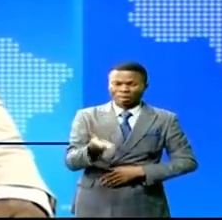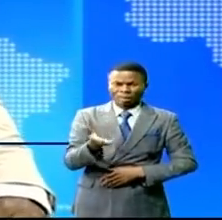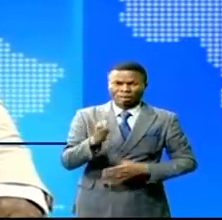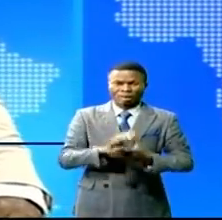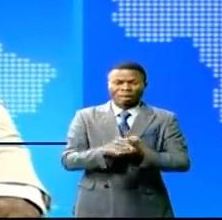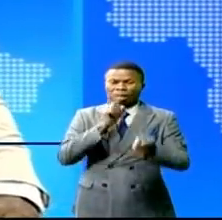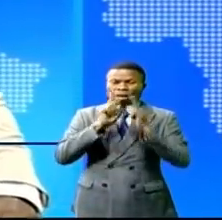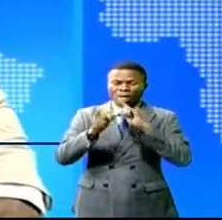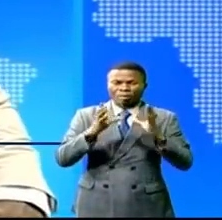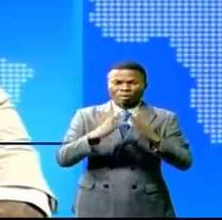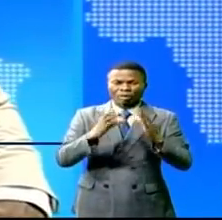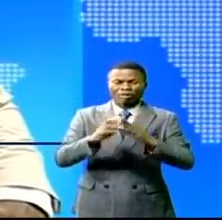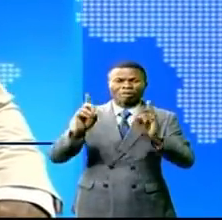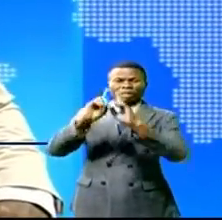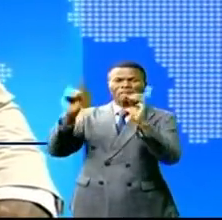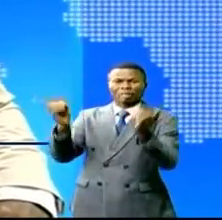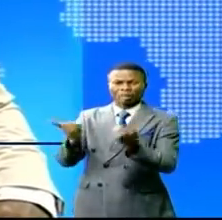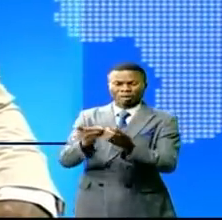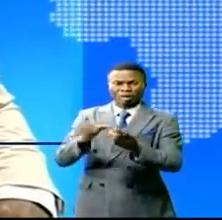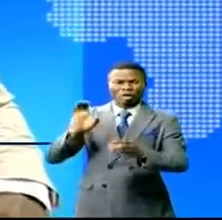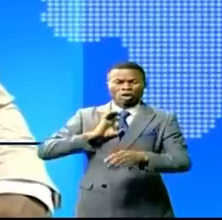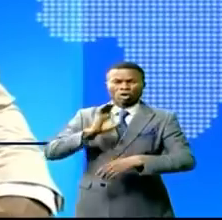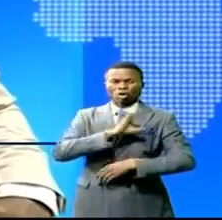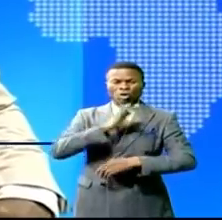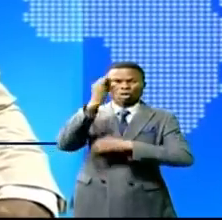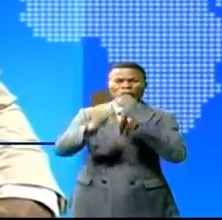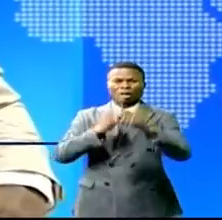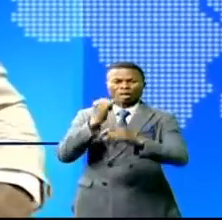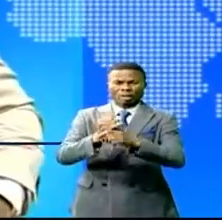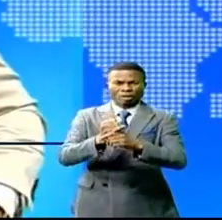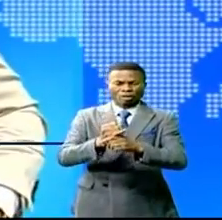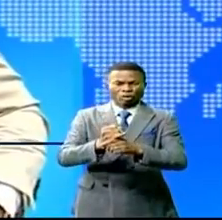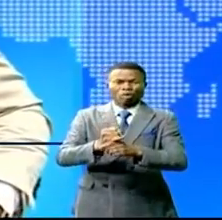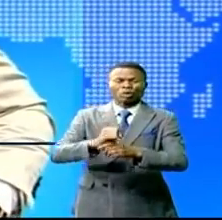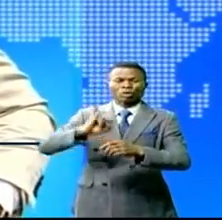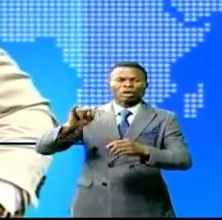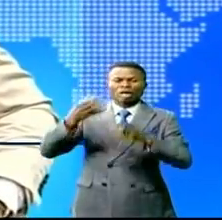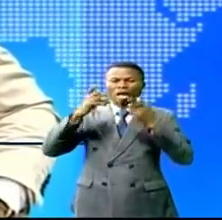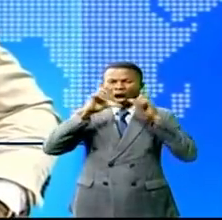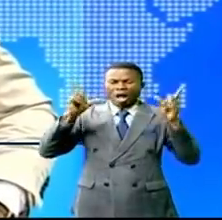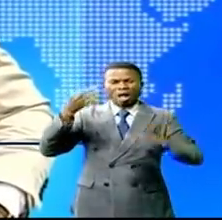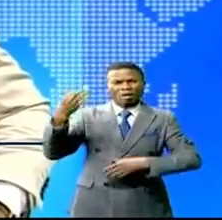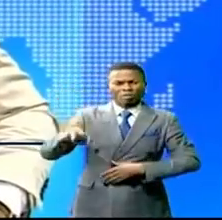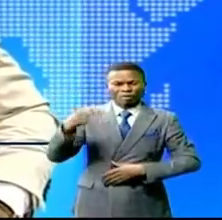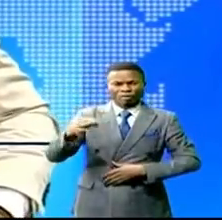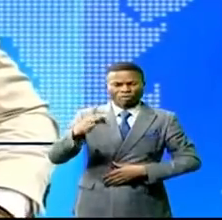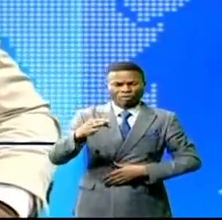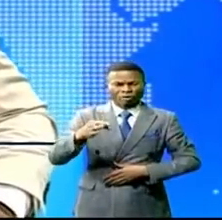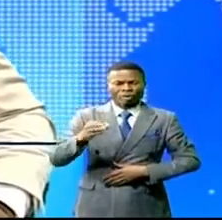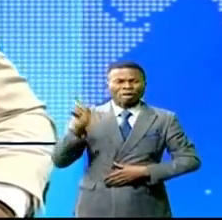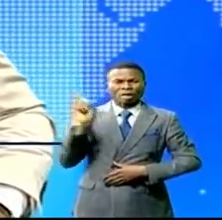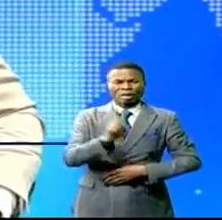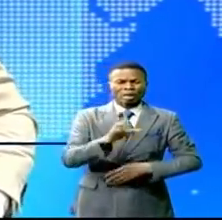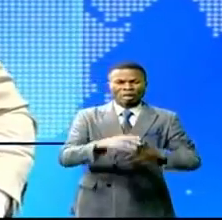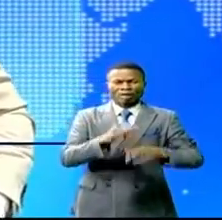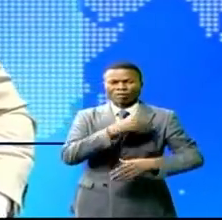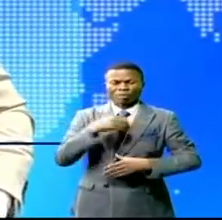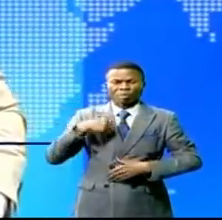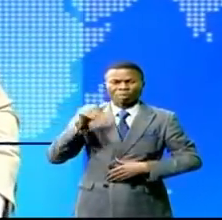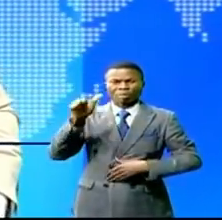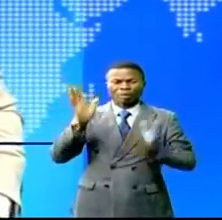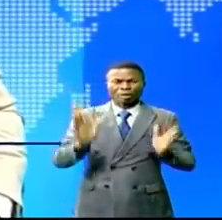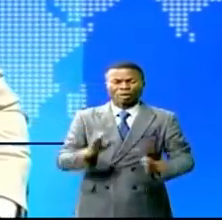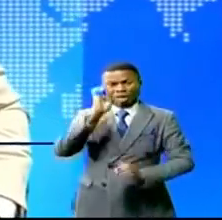échanger avec une délégation du comité international de jeux de la francophonie conduite par sa directrice sur